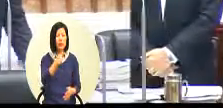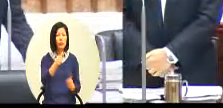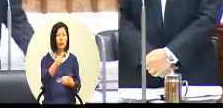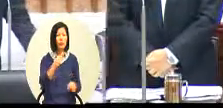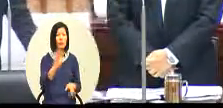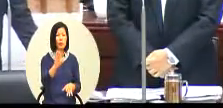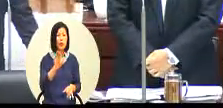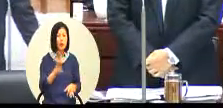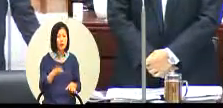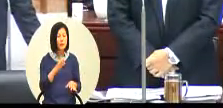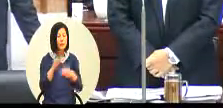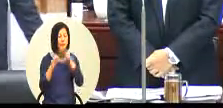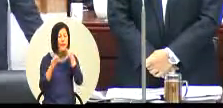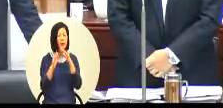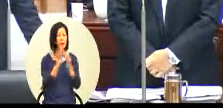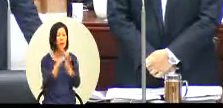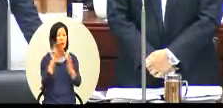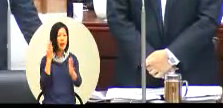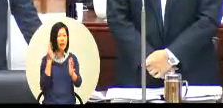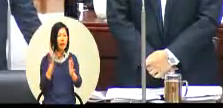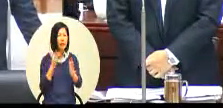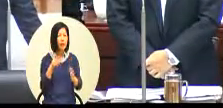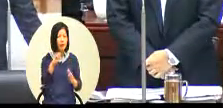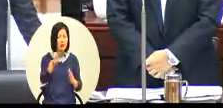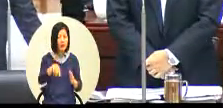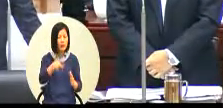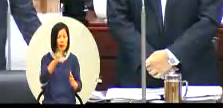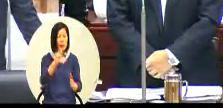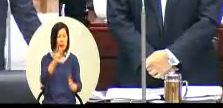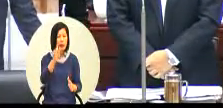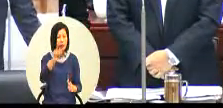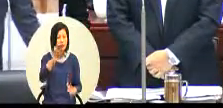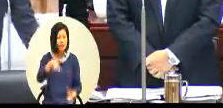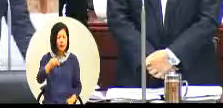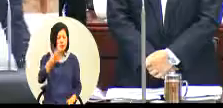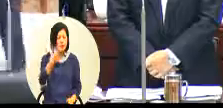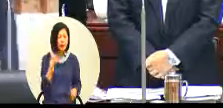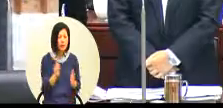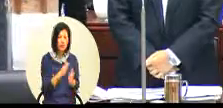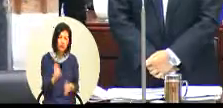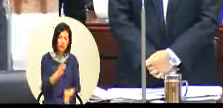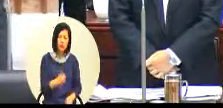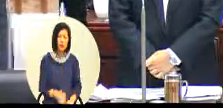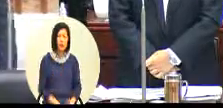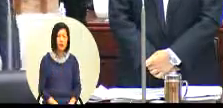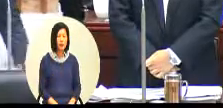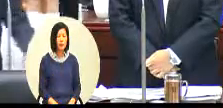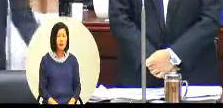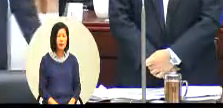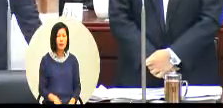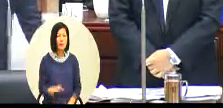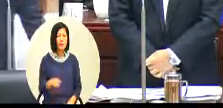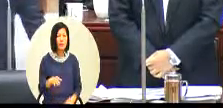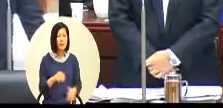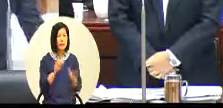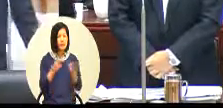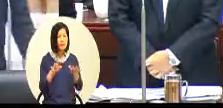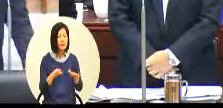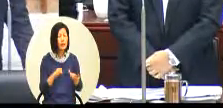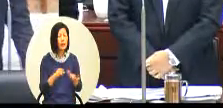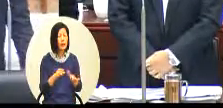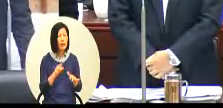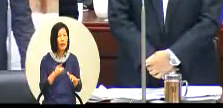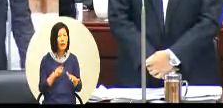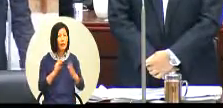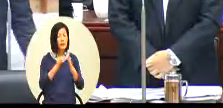等着排队的是，还有将近1600、1700左右，所以说在这上面来讲的话，局长，你知不知道现在来讲，低